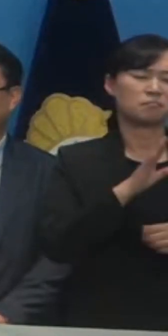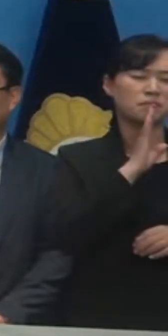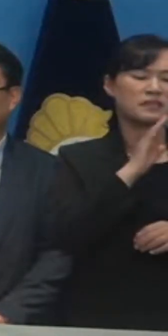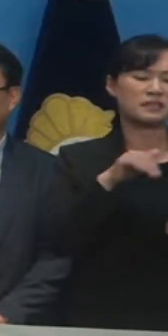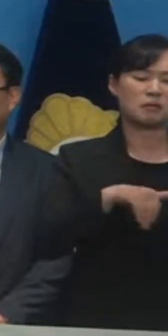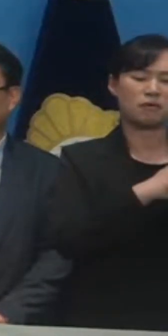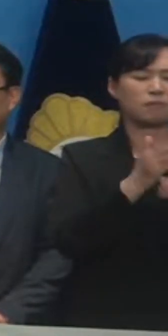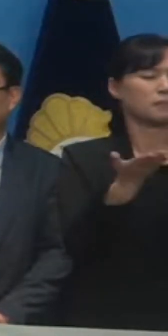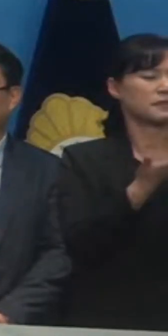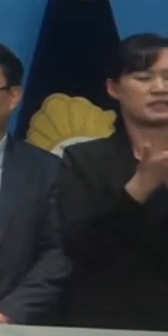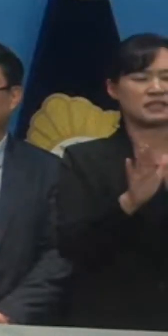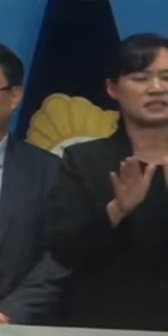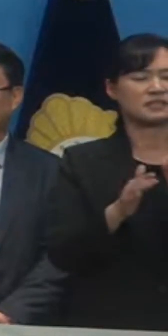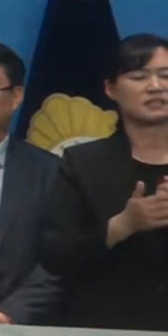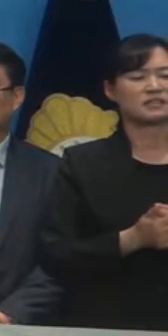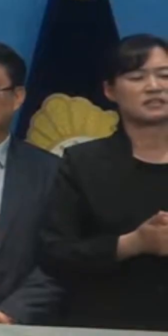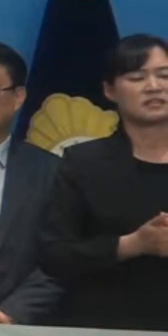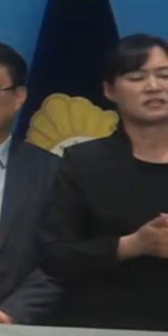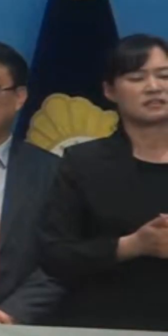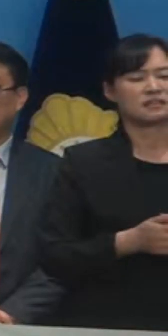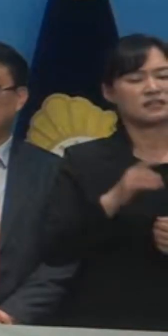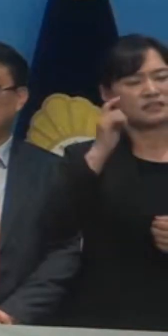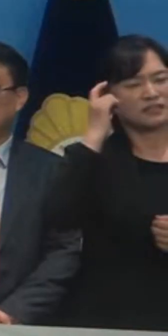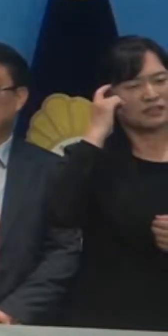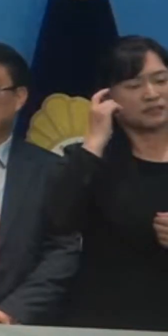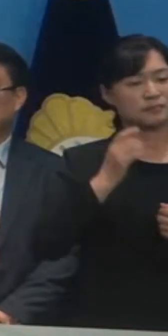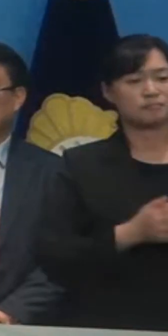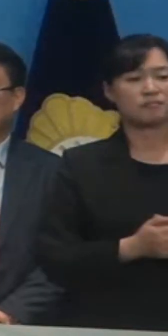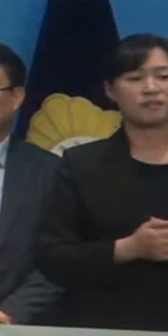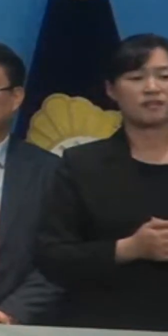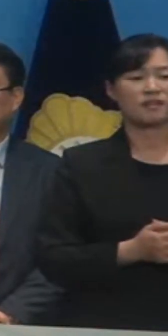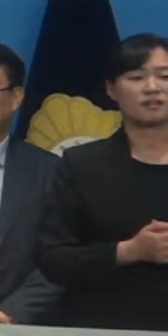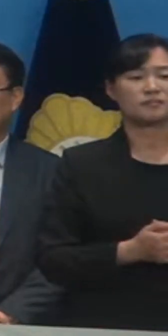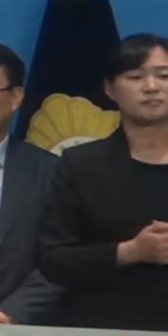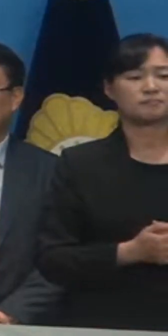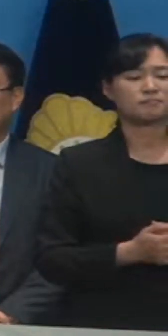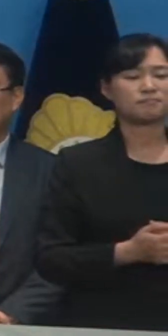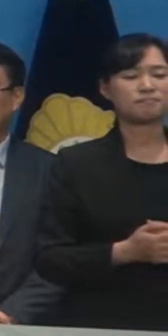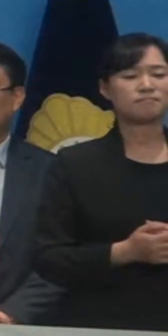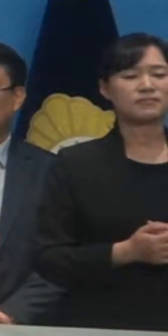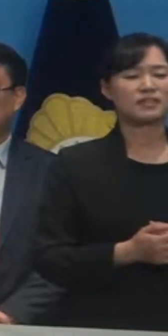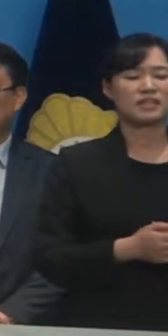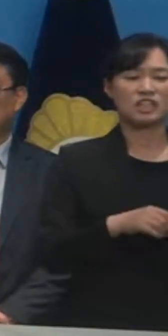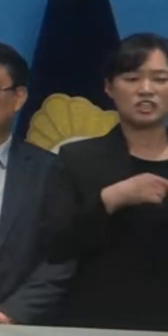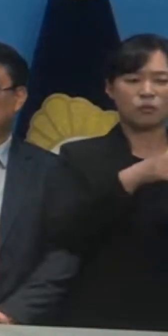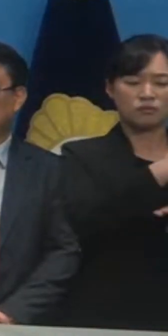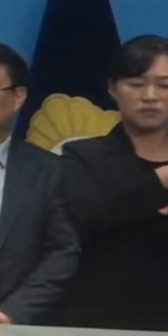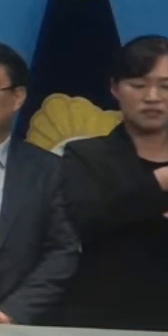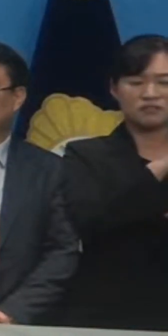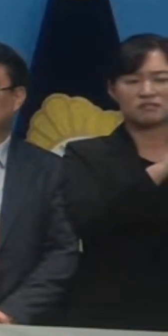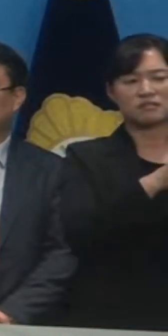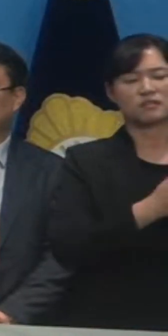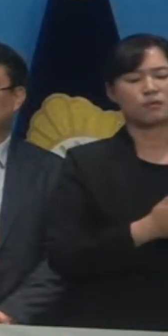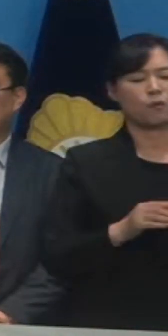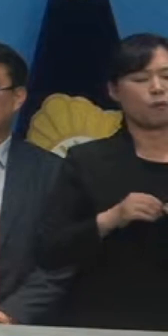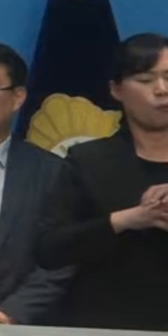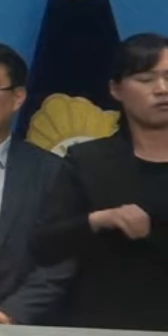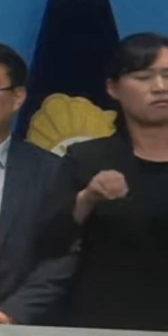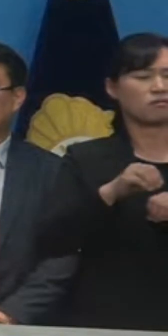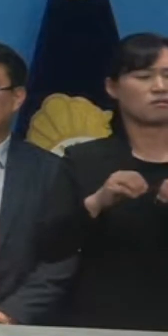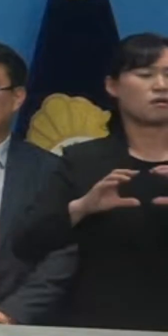비현실적 정책이라는 것을 저희들은 판단하고 있습니다. 빚 좋은 개살부식 정책은 오히려